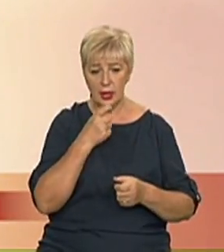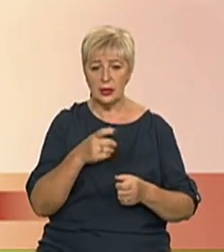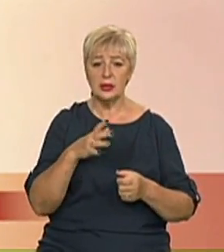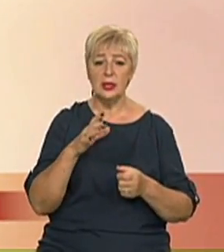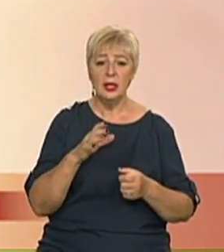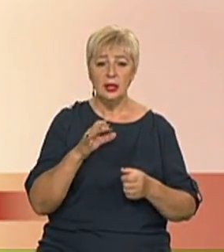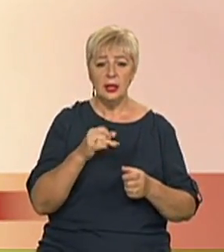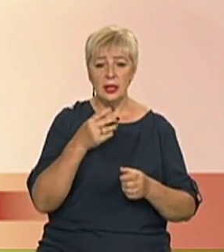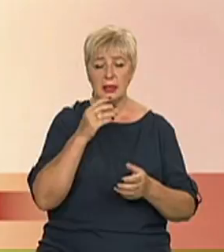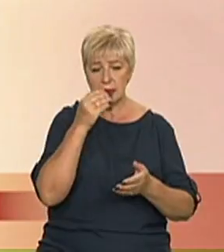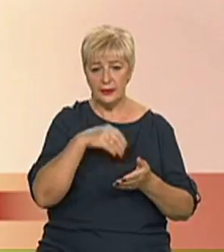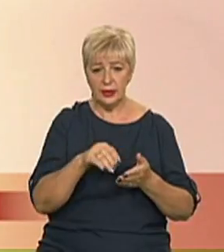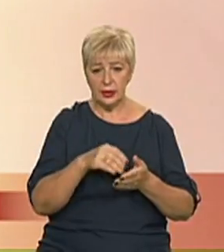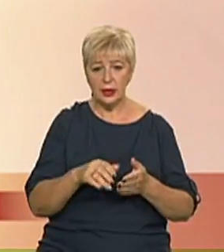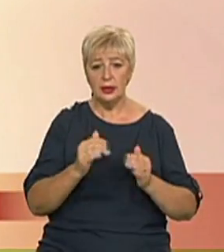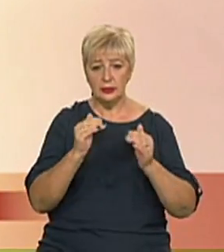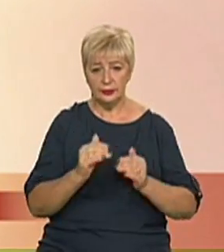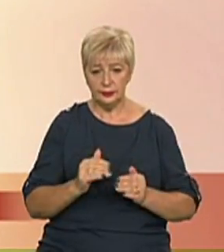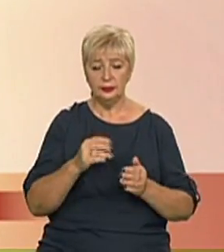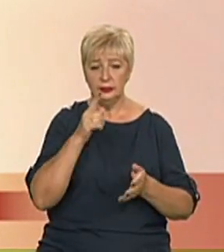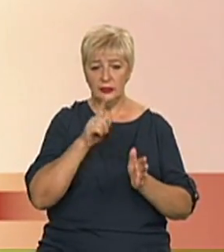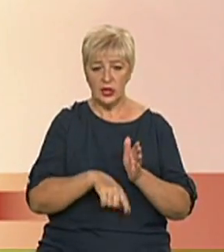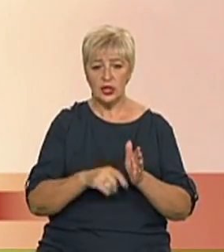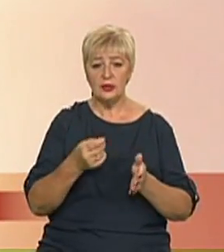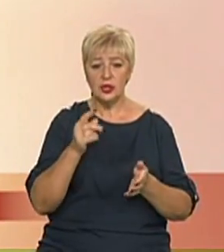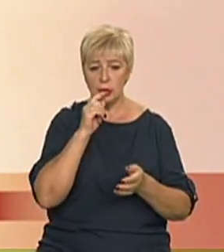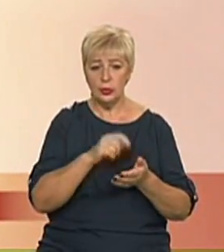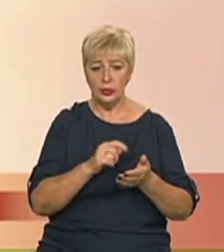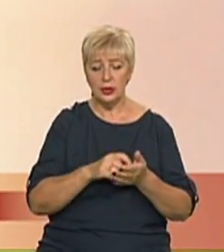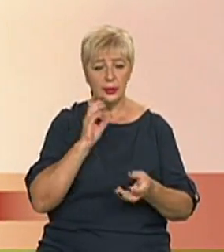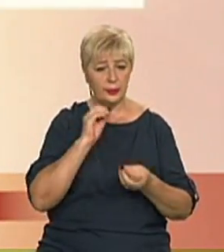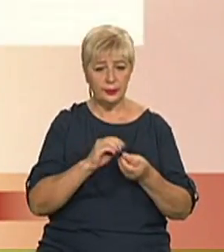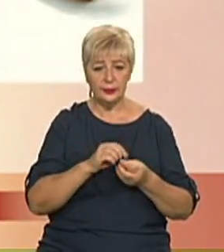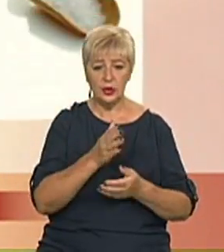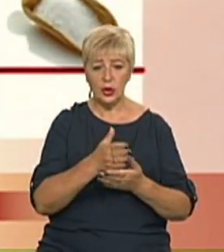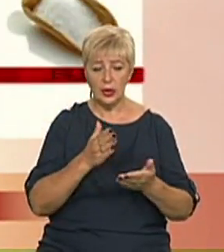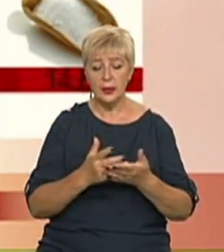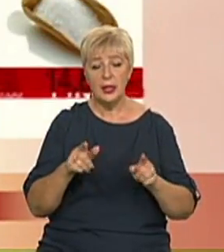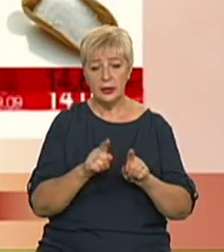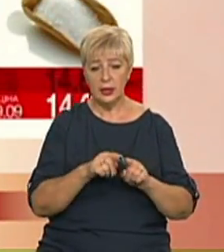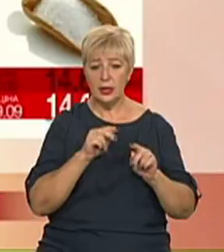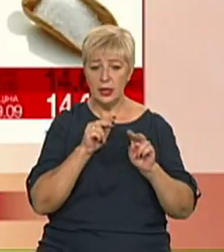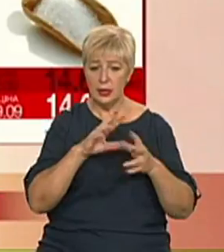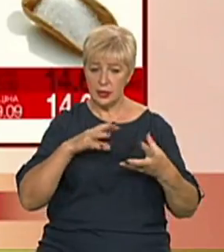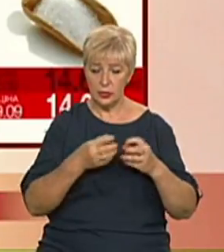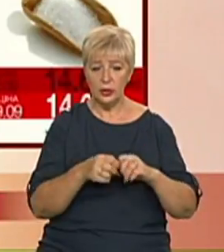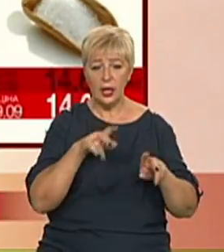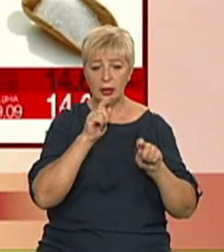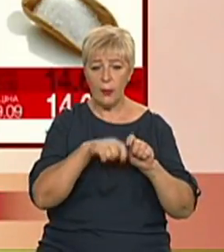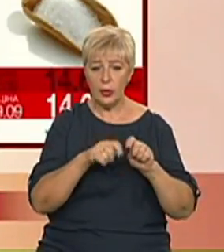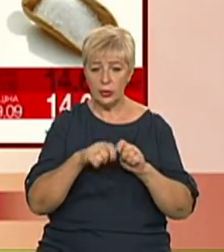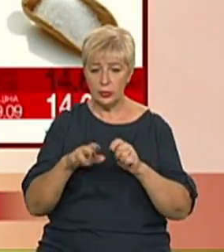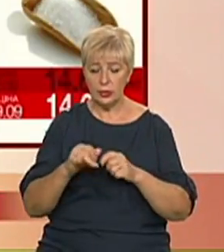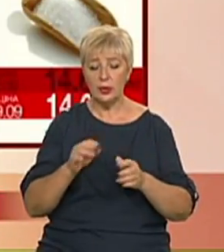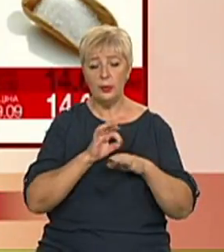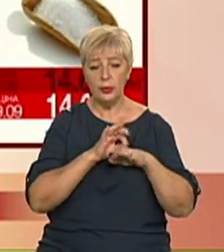На 11 гривень упала у ціні курятина, не змінилась вартість хліба. Такі результати моніторингу міських супермаркетів. Його провели